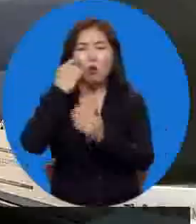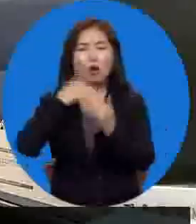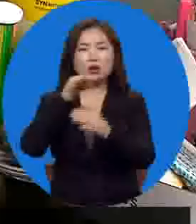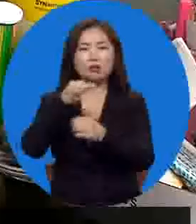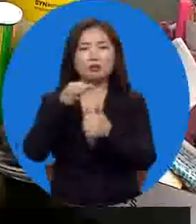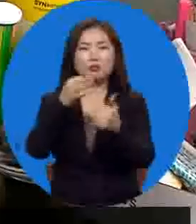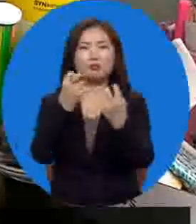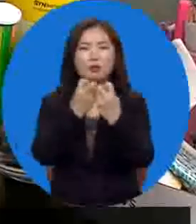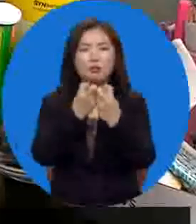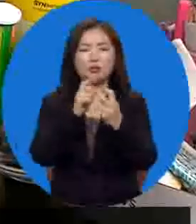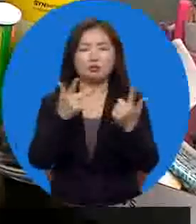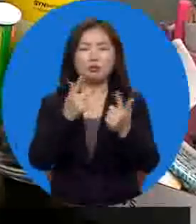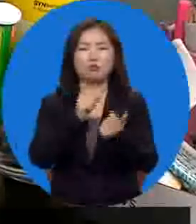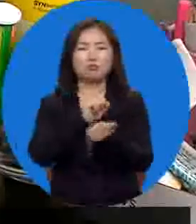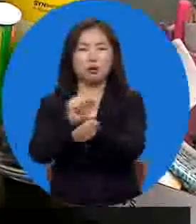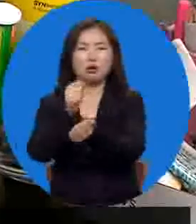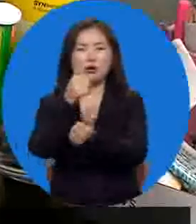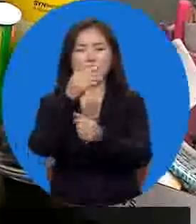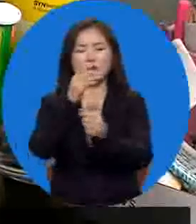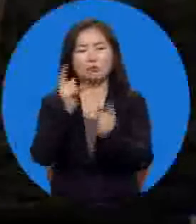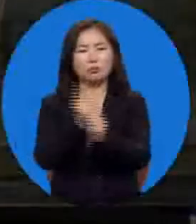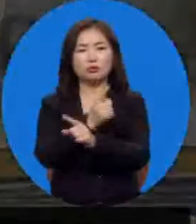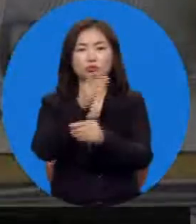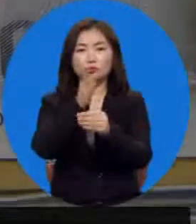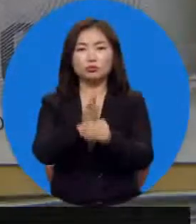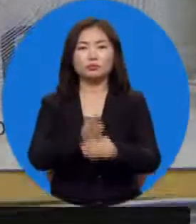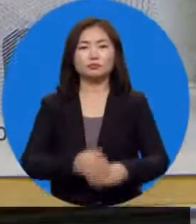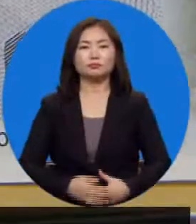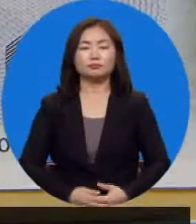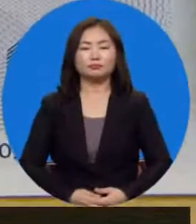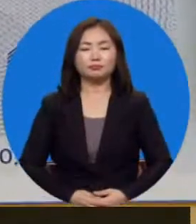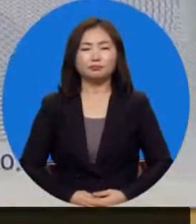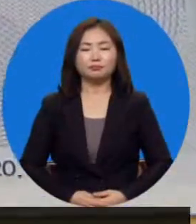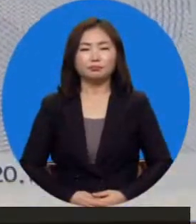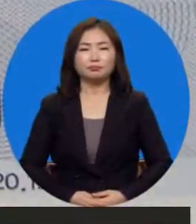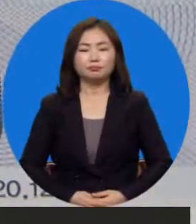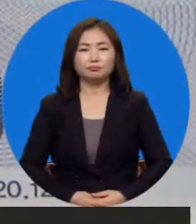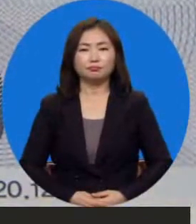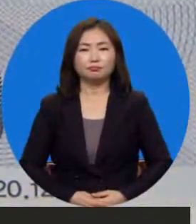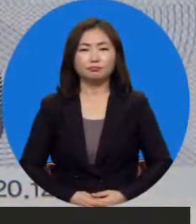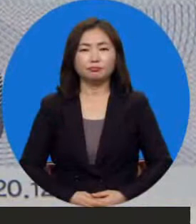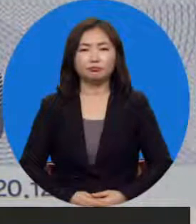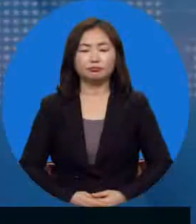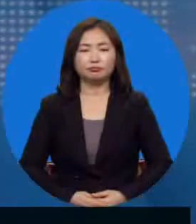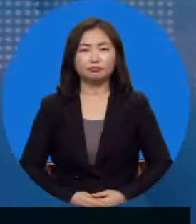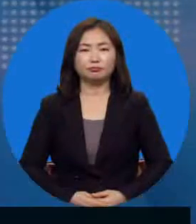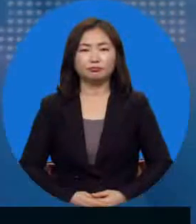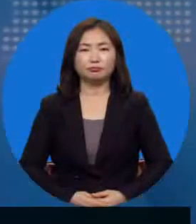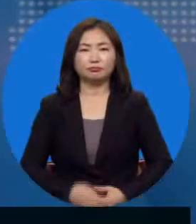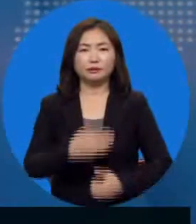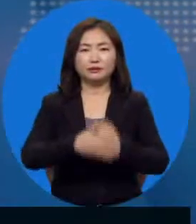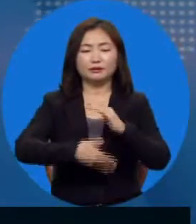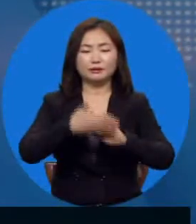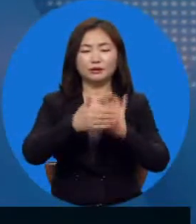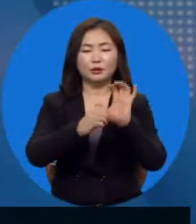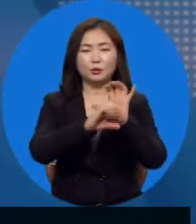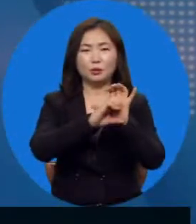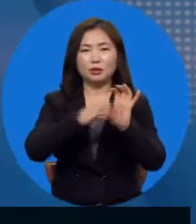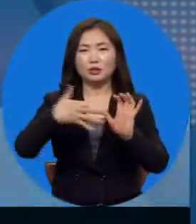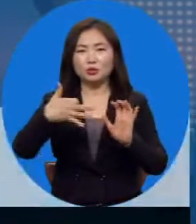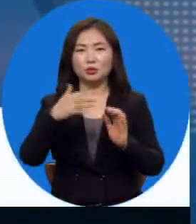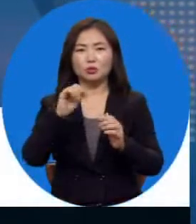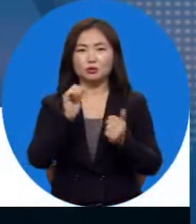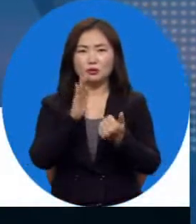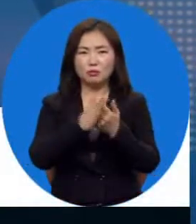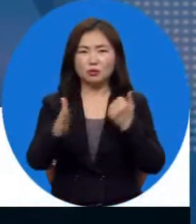지급 에도 큰 영향을 미치고 있습니다 mbc 뉴스 성 낙 입니다 대구시는 코로나 1